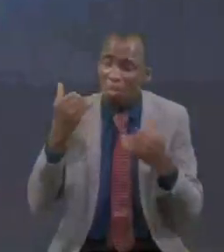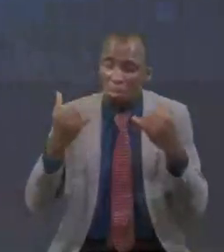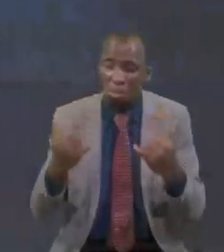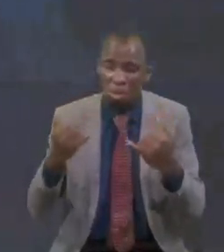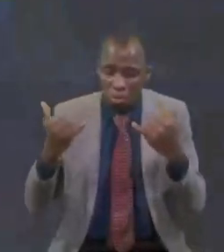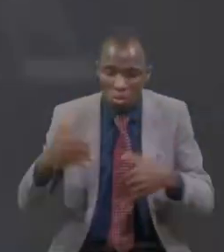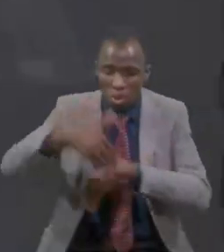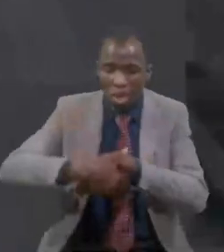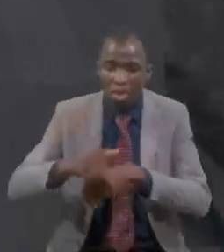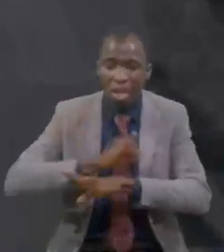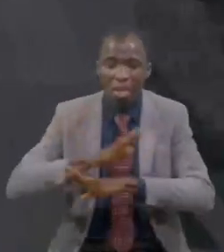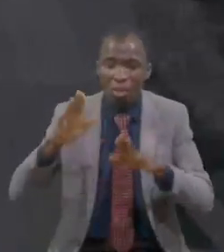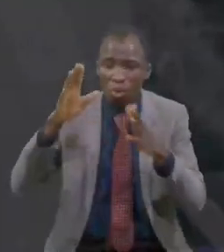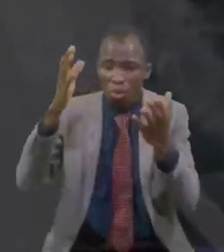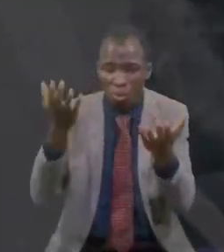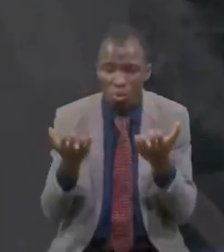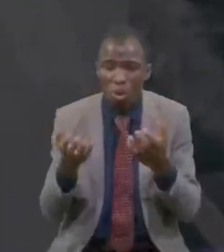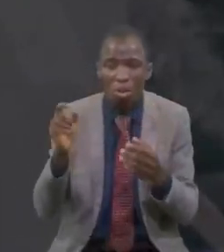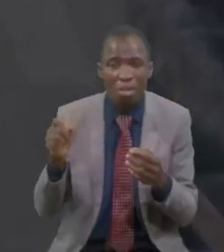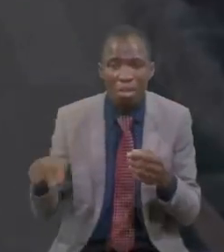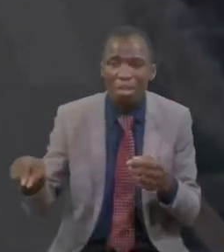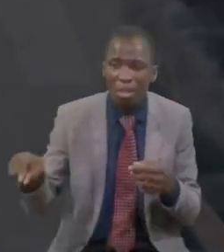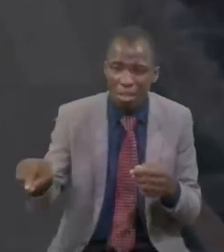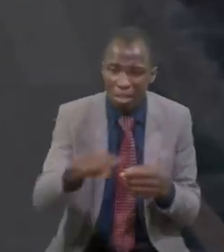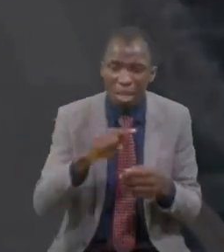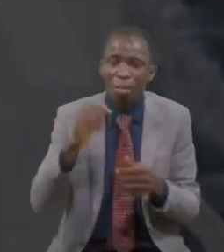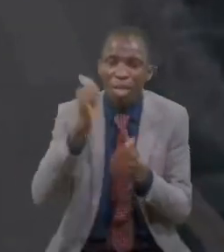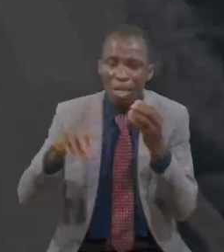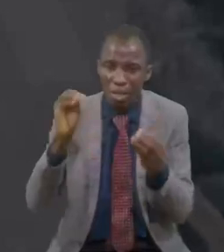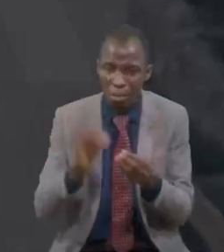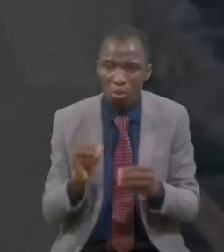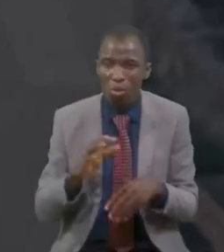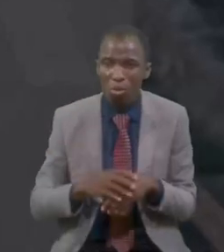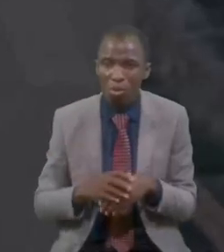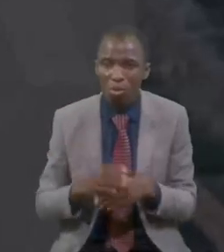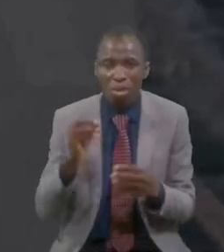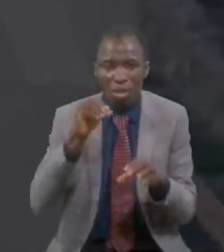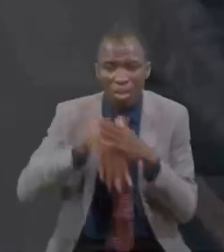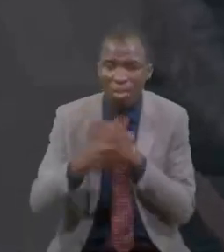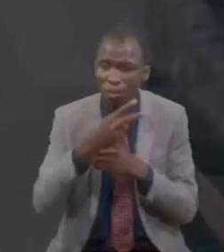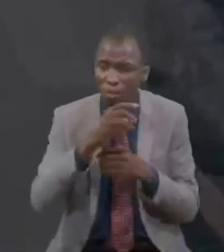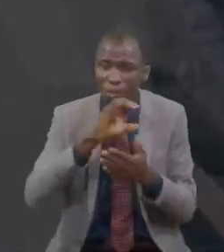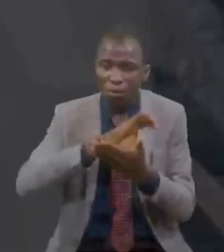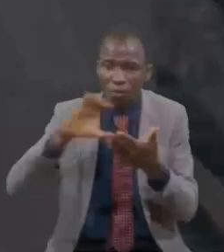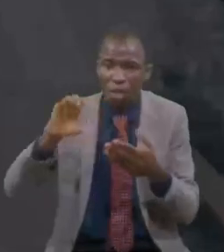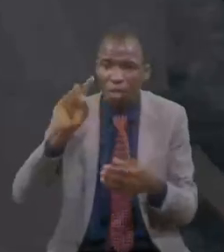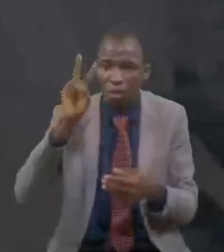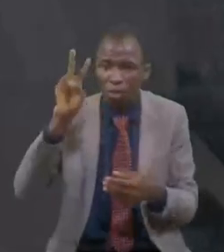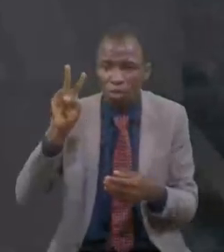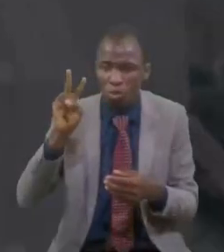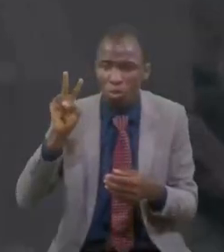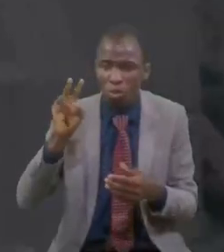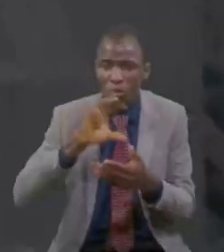plus je n'ai plus besoin de ces choseslà et je les mets de côté le verset 2 dit